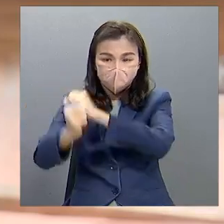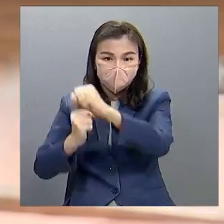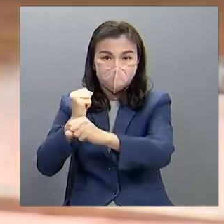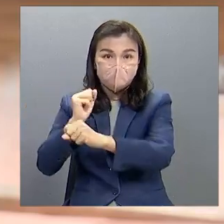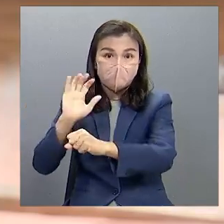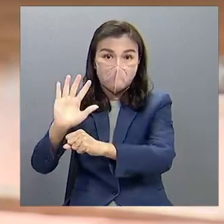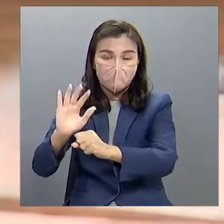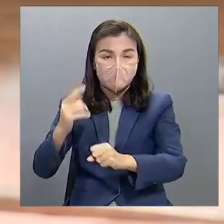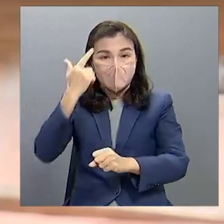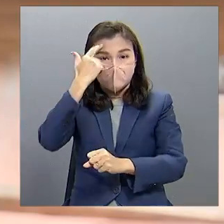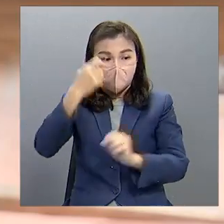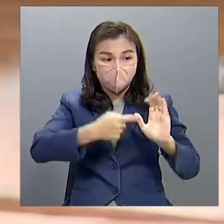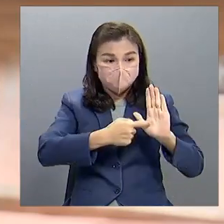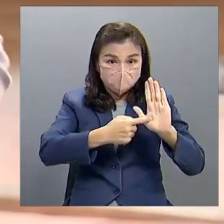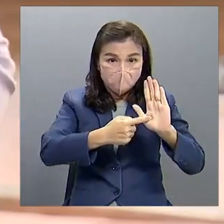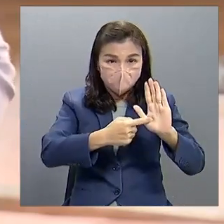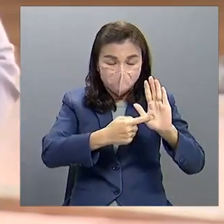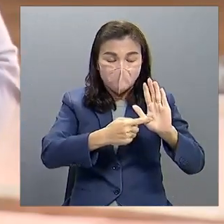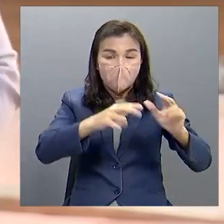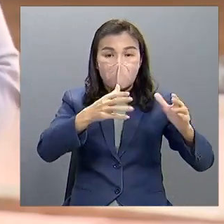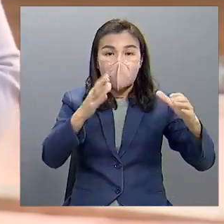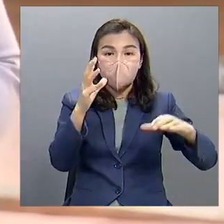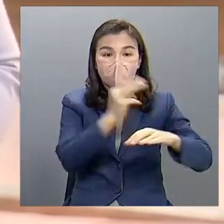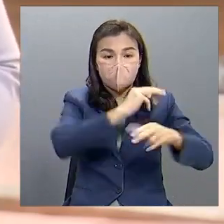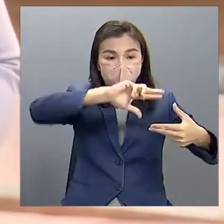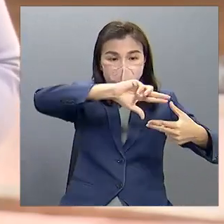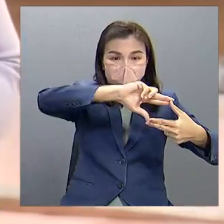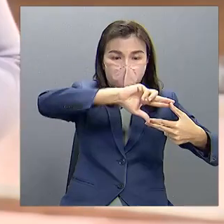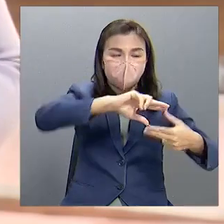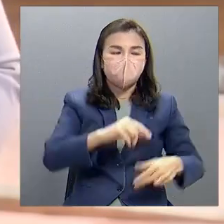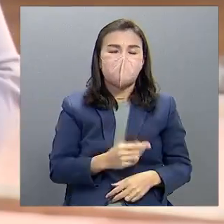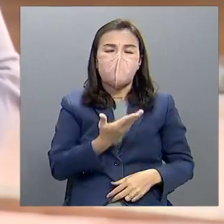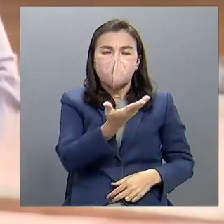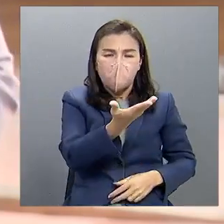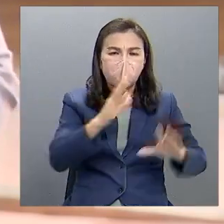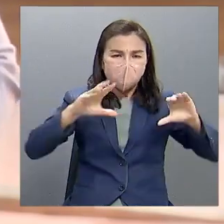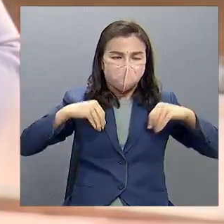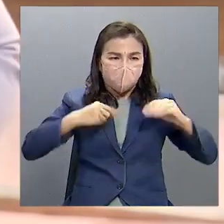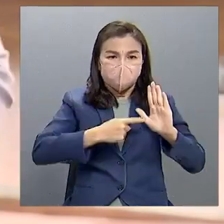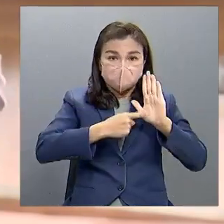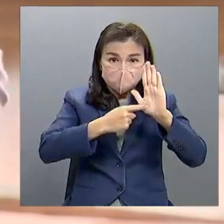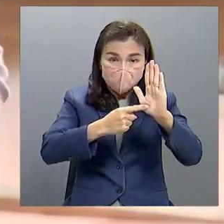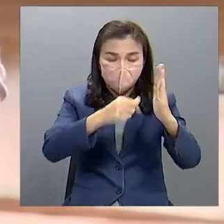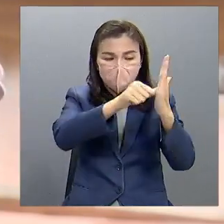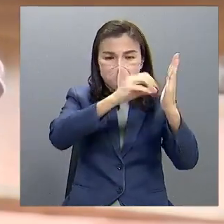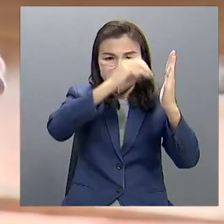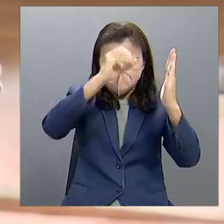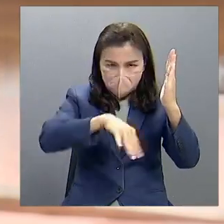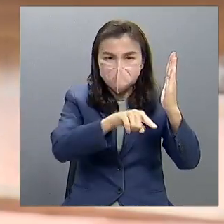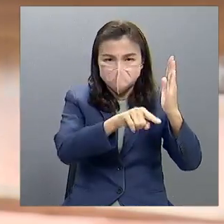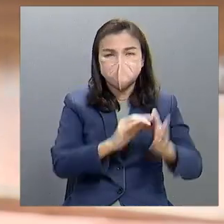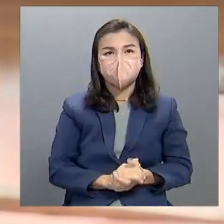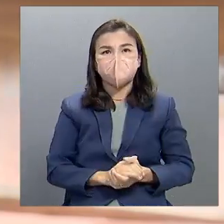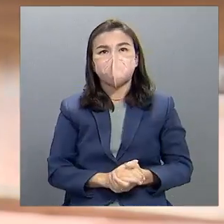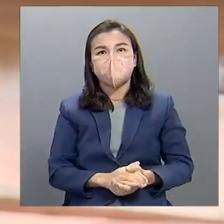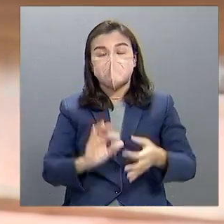ฐนี่แหละค่ะบอกให้สมาชิกเห็นด้วยกับกรรมาธิการเสียงข้างน้อยที่มีการเสนอให้ตัดมาตรานี้ออกค่ะส่วนอีกประเด็นนึงก็เรื่องของบทเฉพา